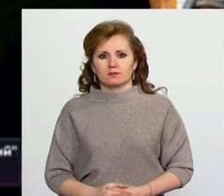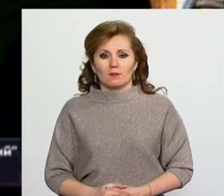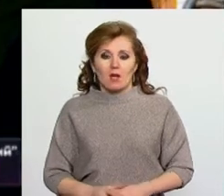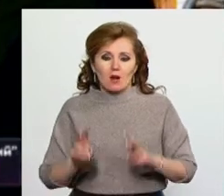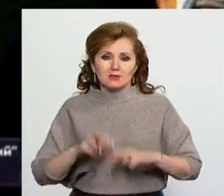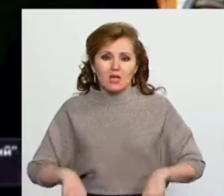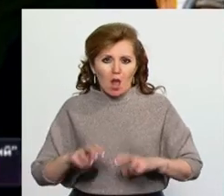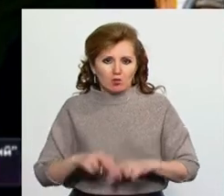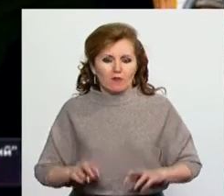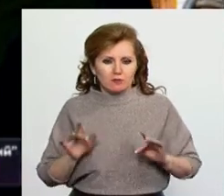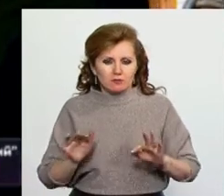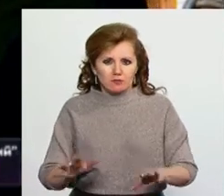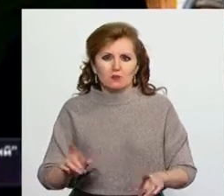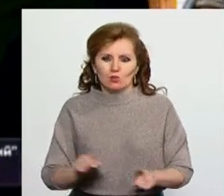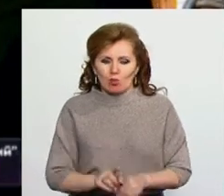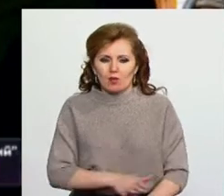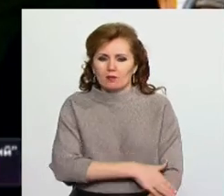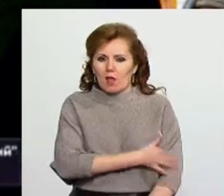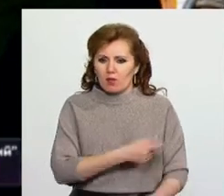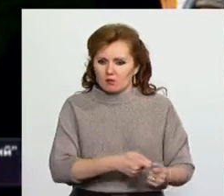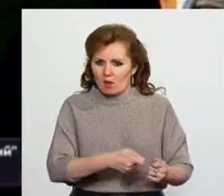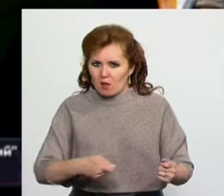Расследовалось оно тоже у нас длительный срок.